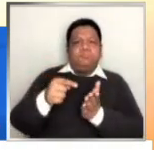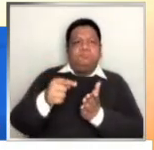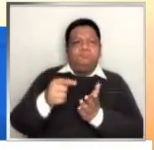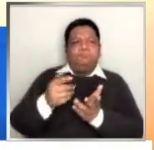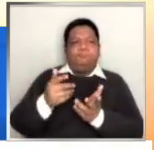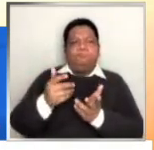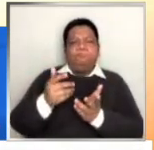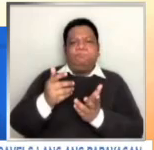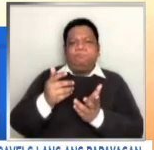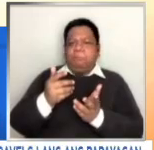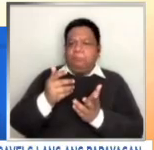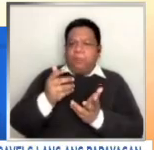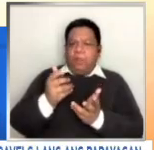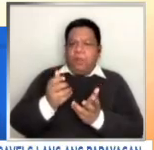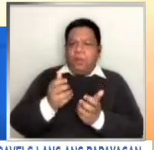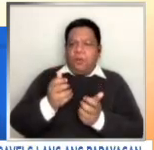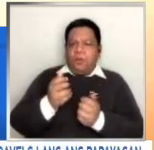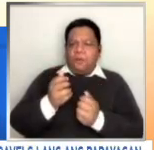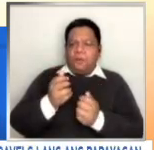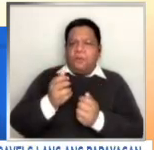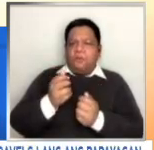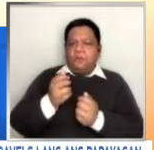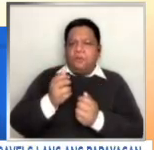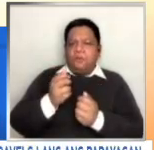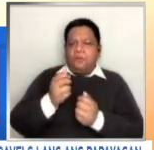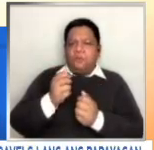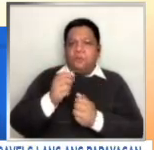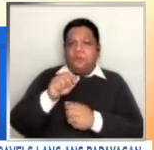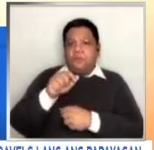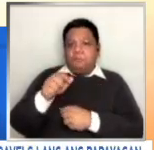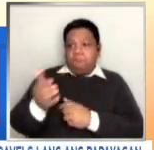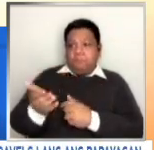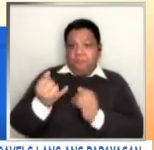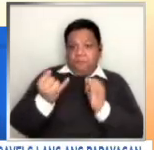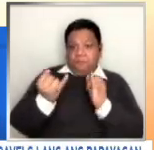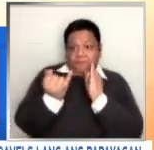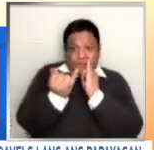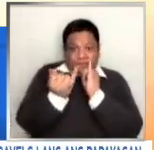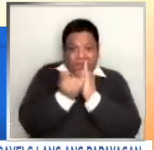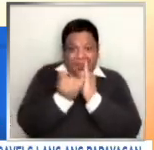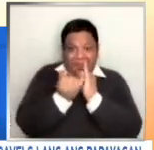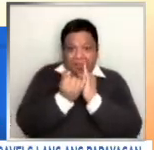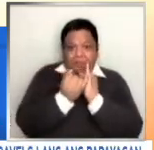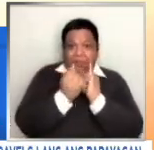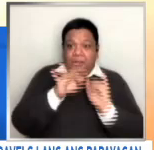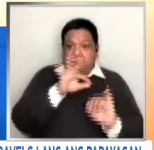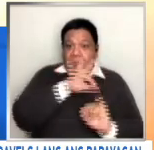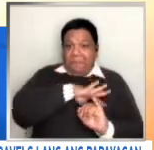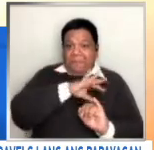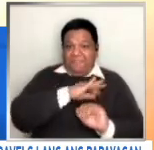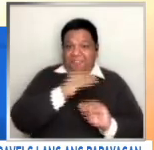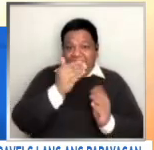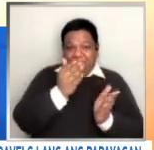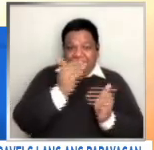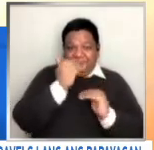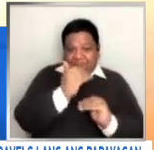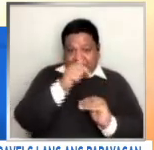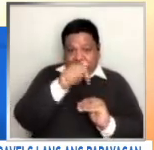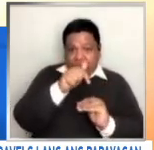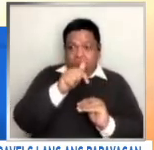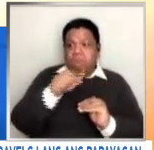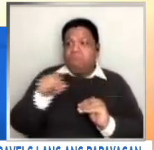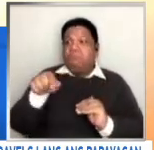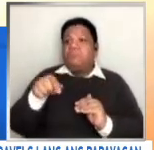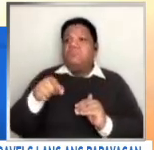ng amount over and above yung PhilHealth benefit package. So kahit na gumastos na yung hospital na